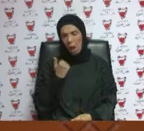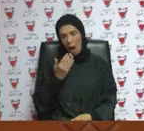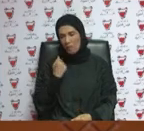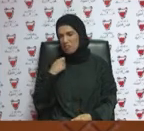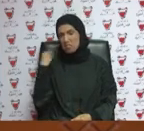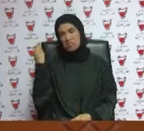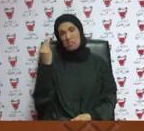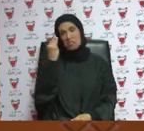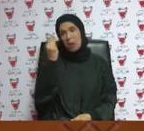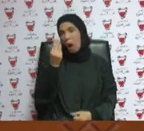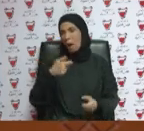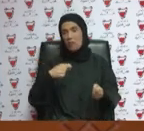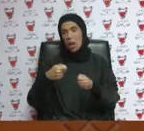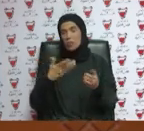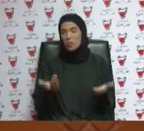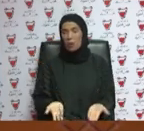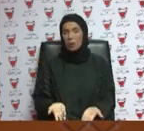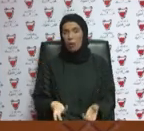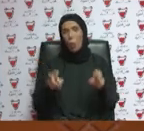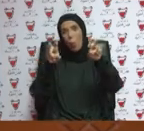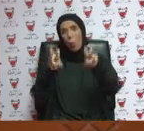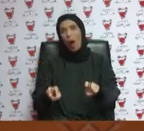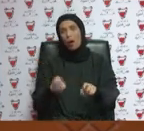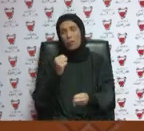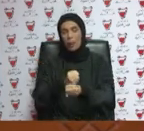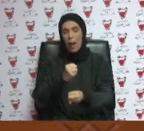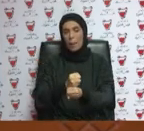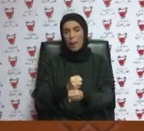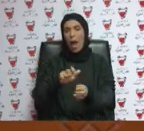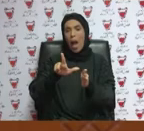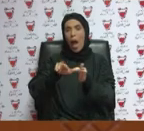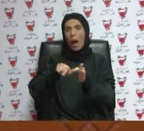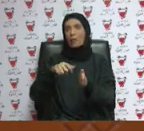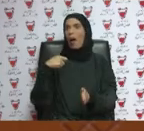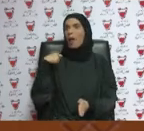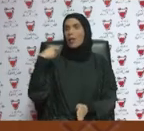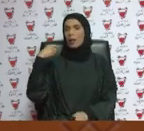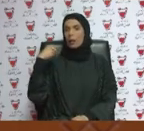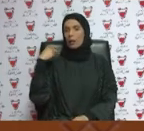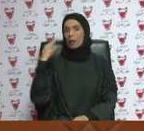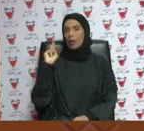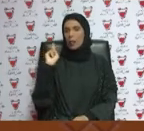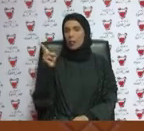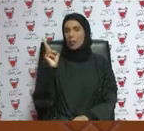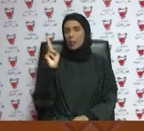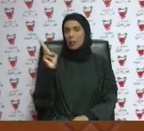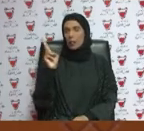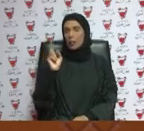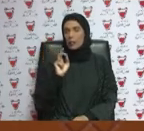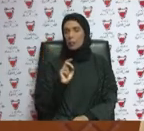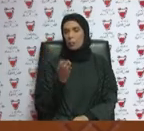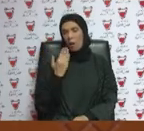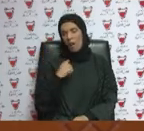الأسواق، وهلما جرى. فهؤلاء قد شبه انعدم أو انعدم